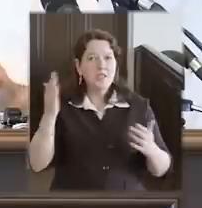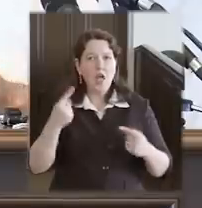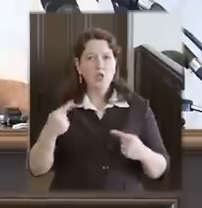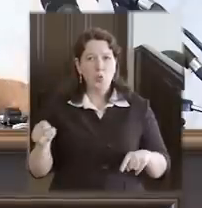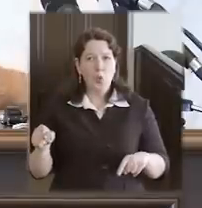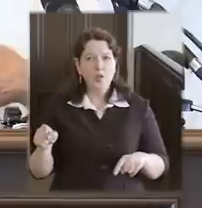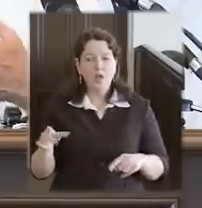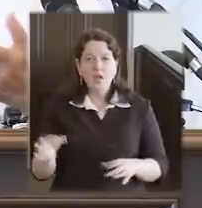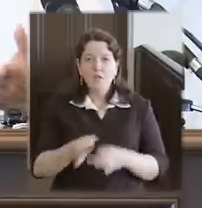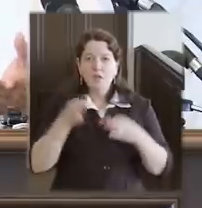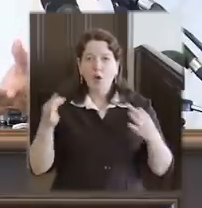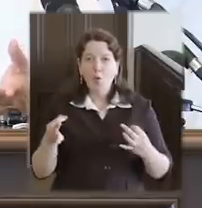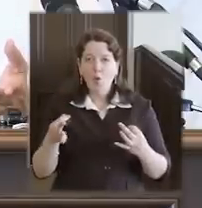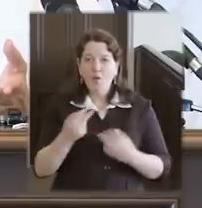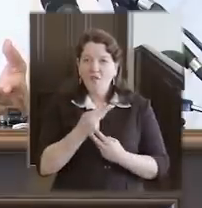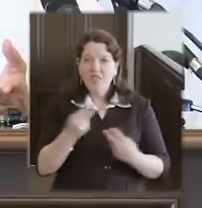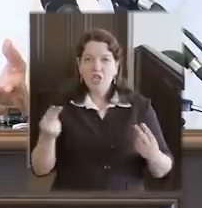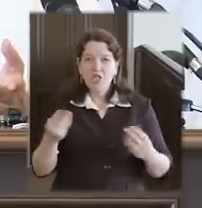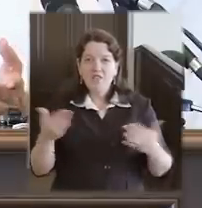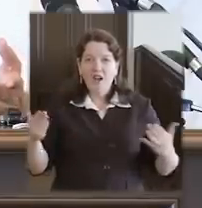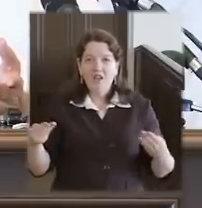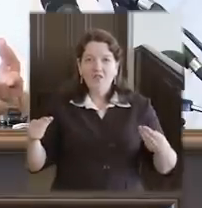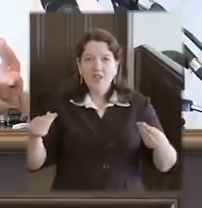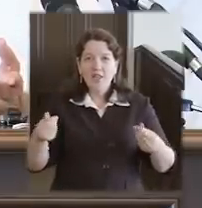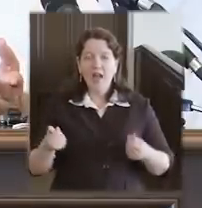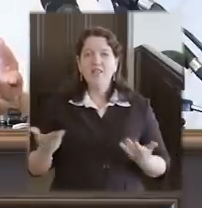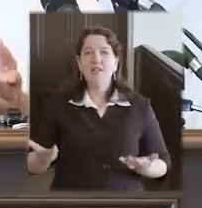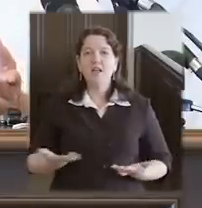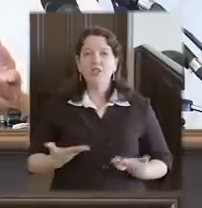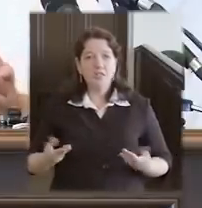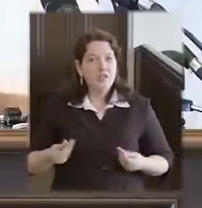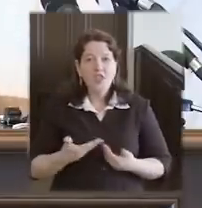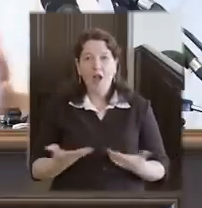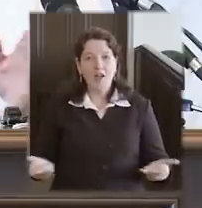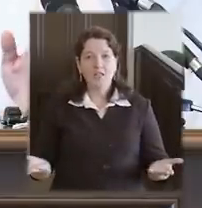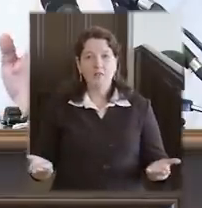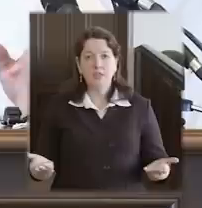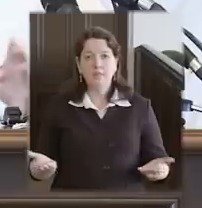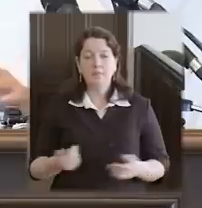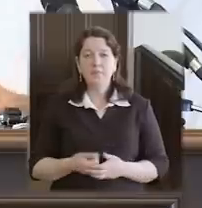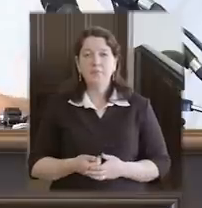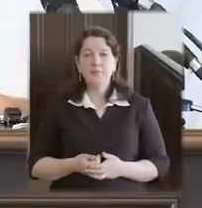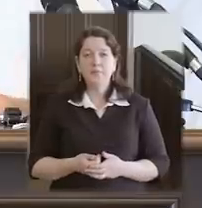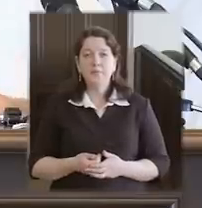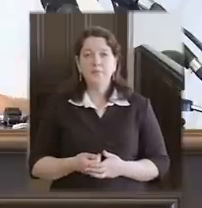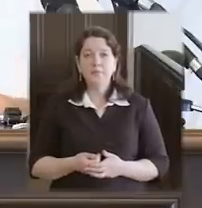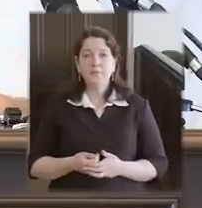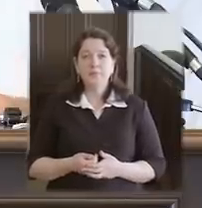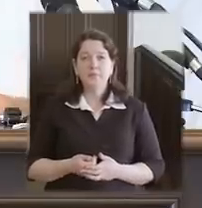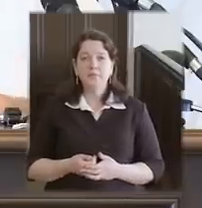Никакого видимого влияния на жизнь не оказывают.